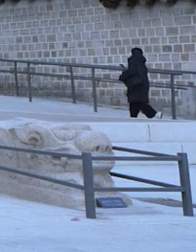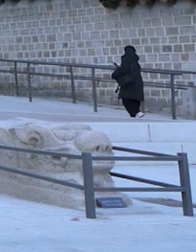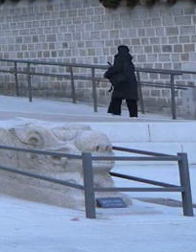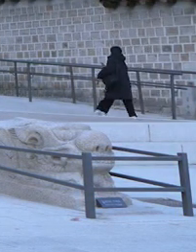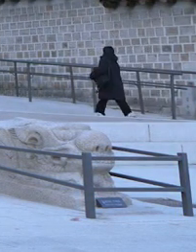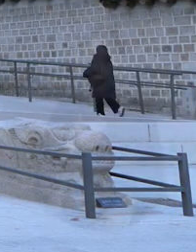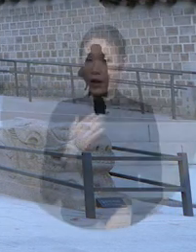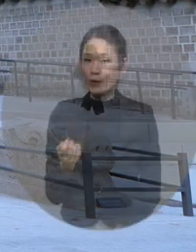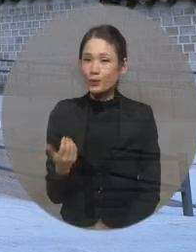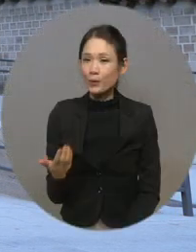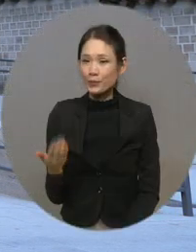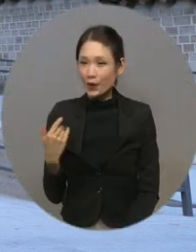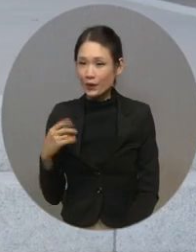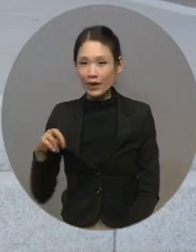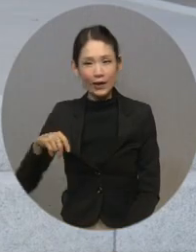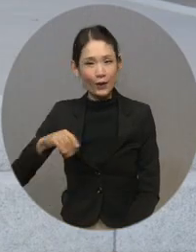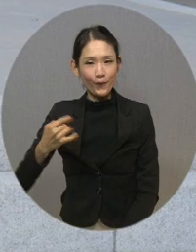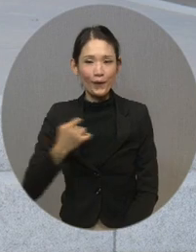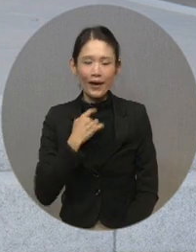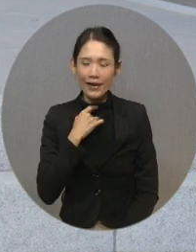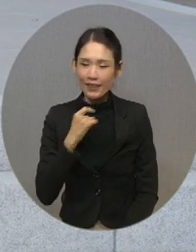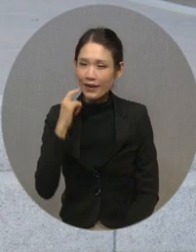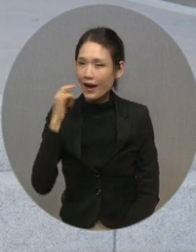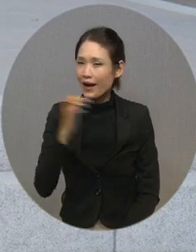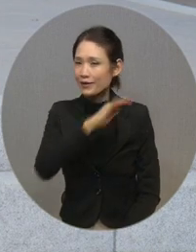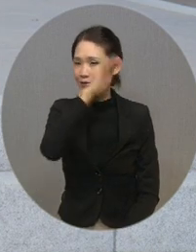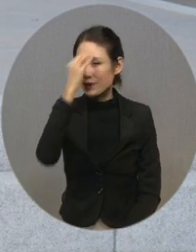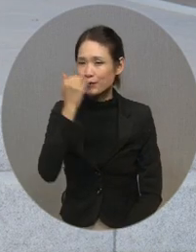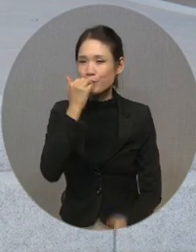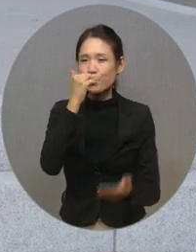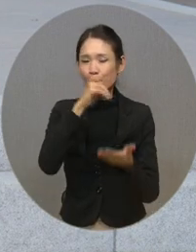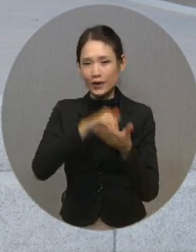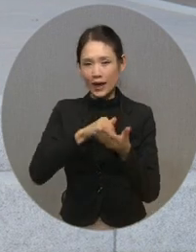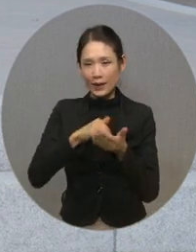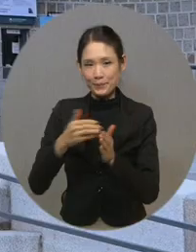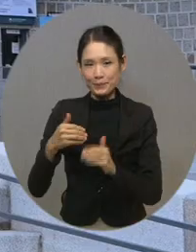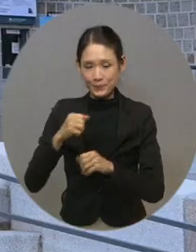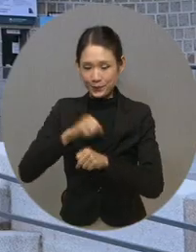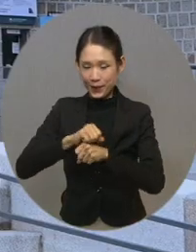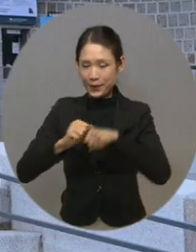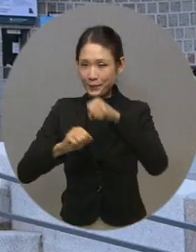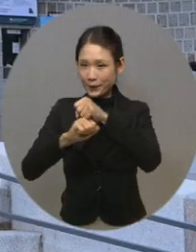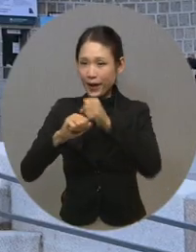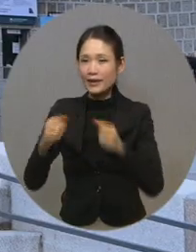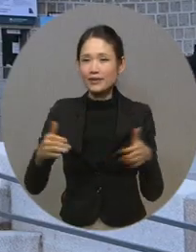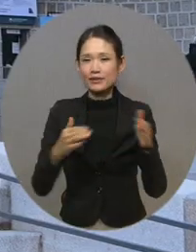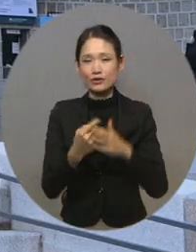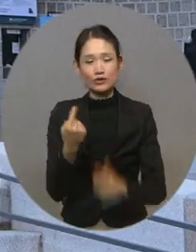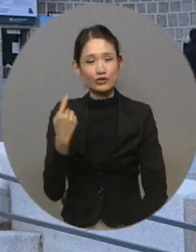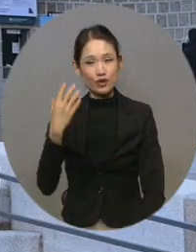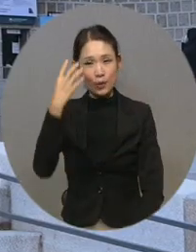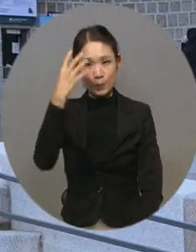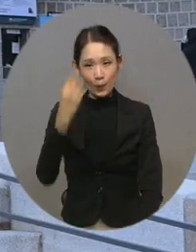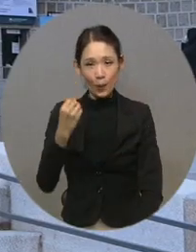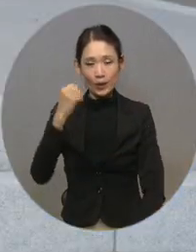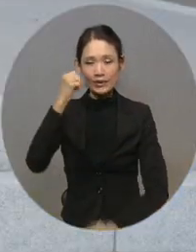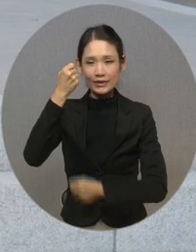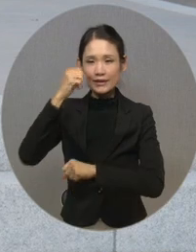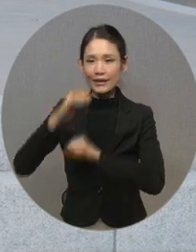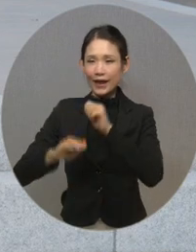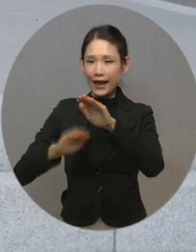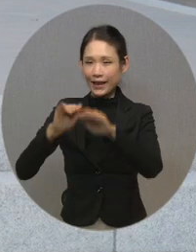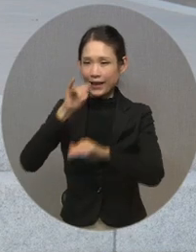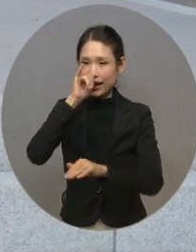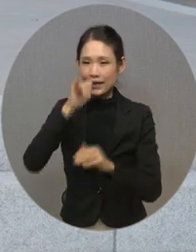제가 방금 걸어온 아름다운 길은 덕수궁 돌담길입니다. 그리고 이 뒤로 보이는 계단이 덕수궁 월대인데요.